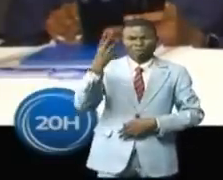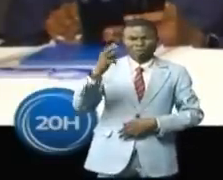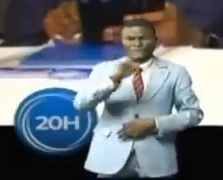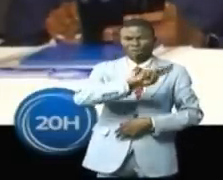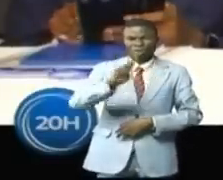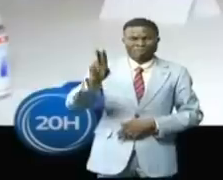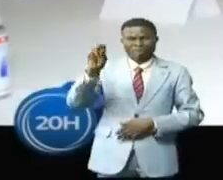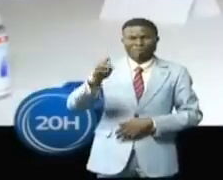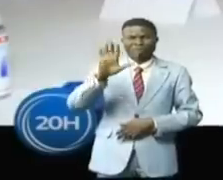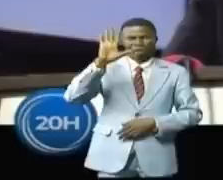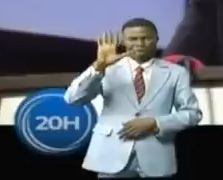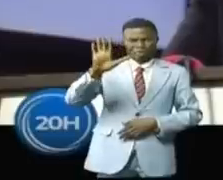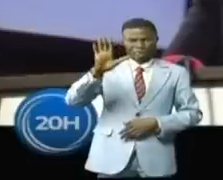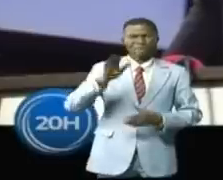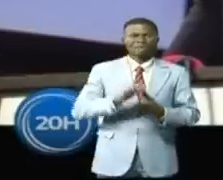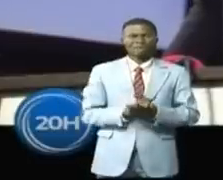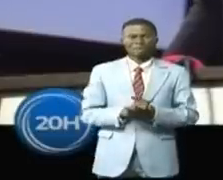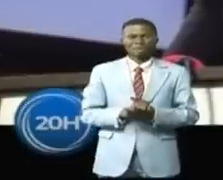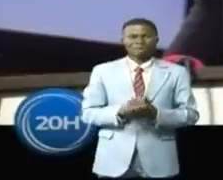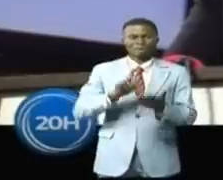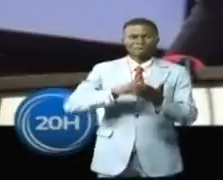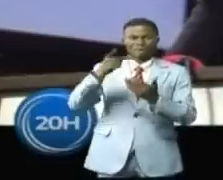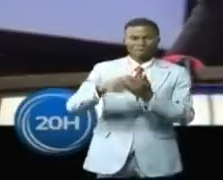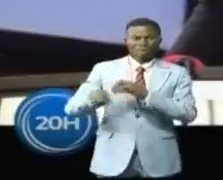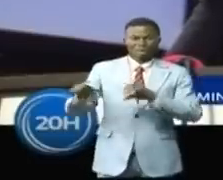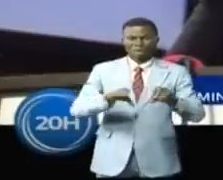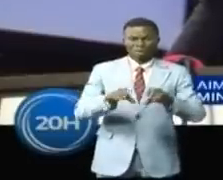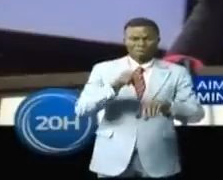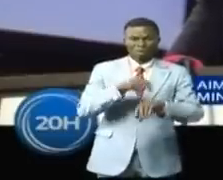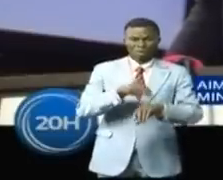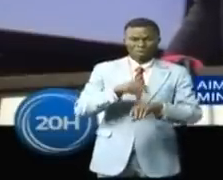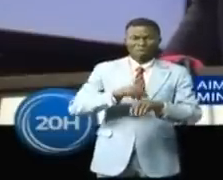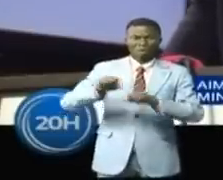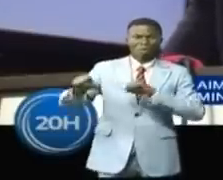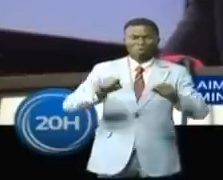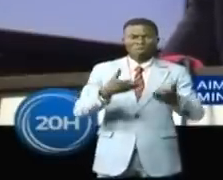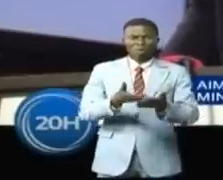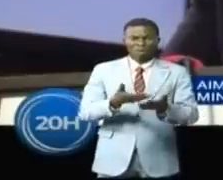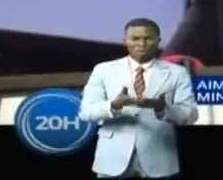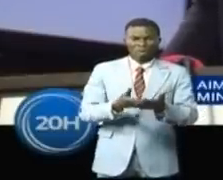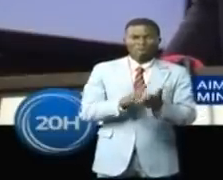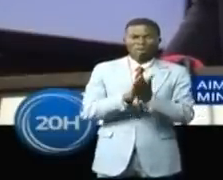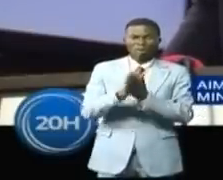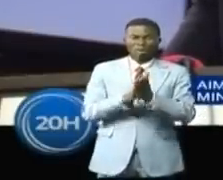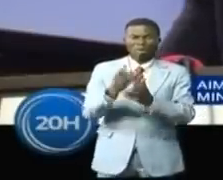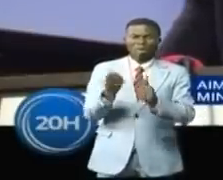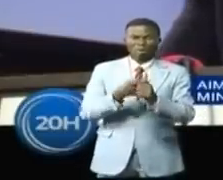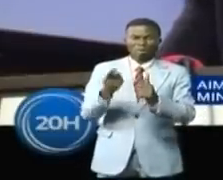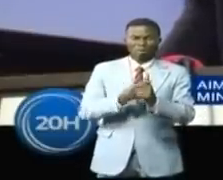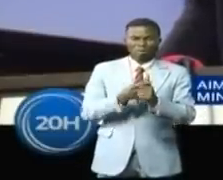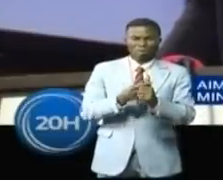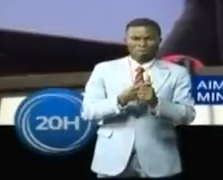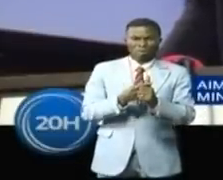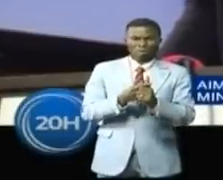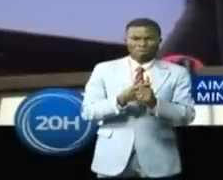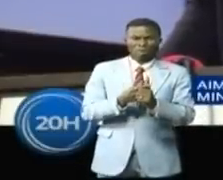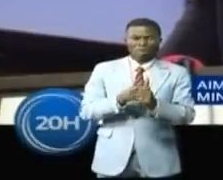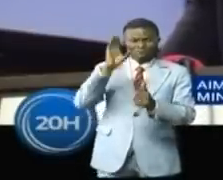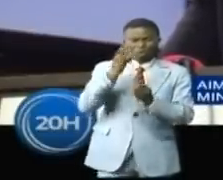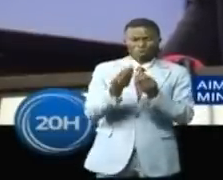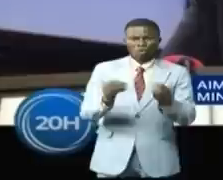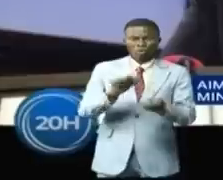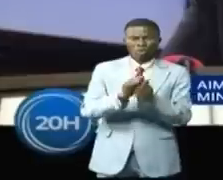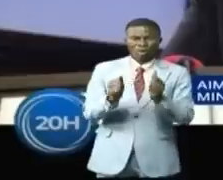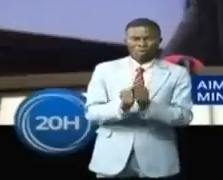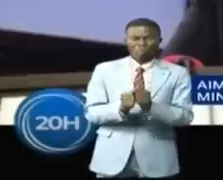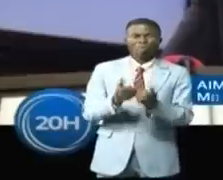2023-2025. Les actions envisagées au cours de la période sous examen consistent principalement à relever les défis du développement du